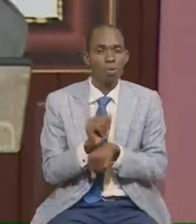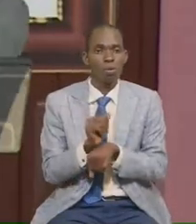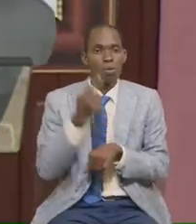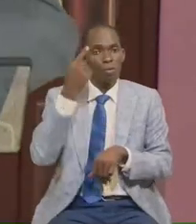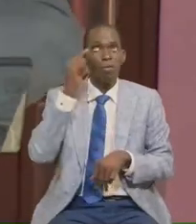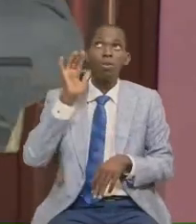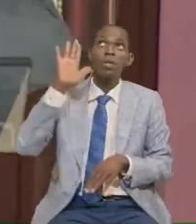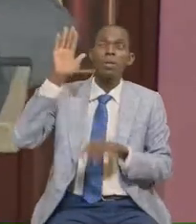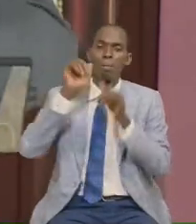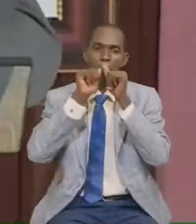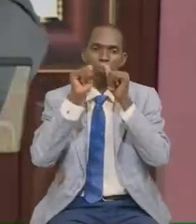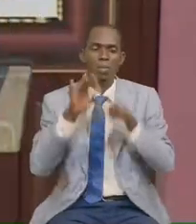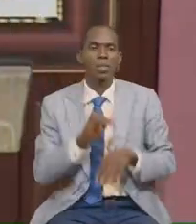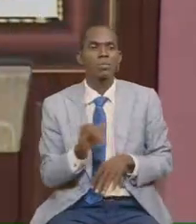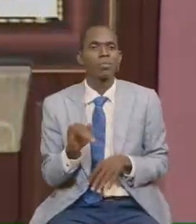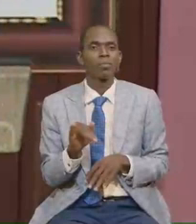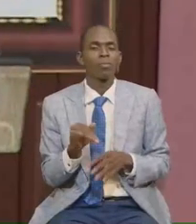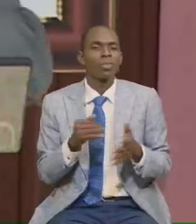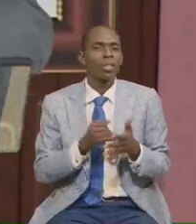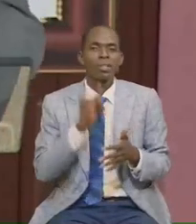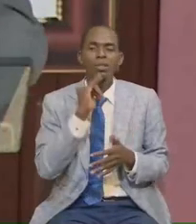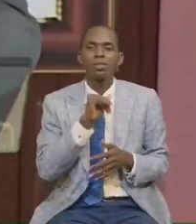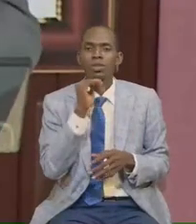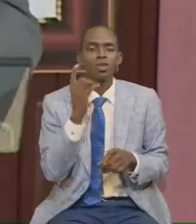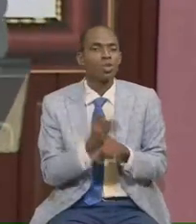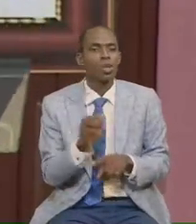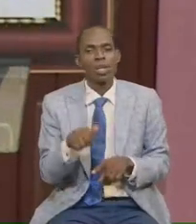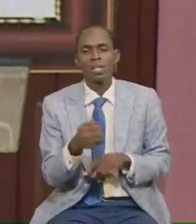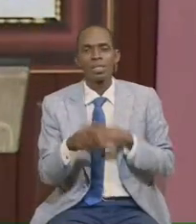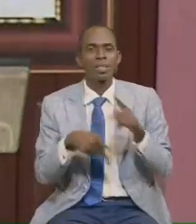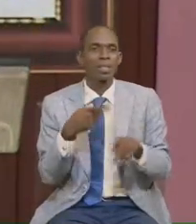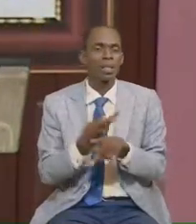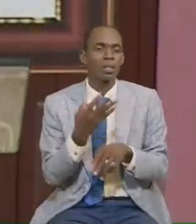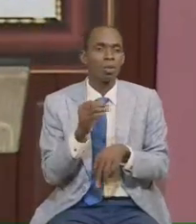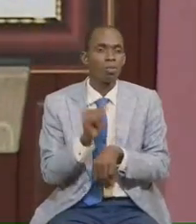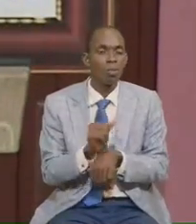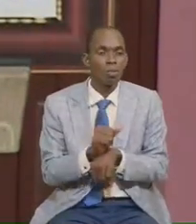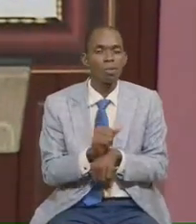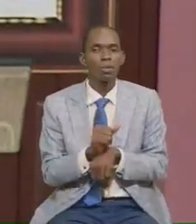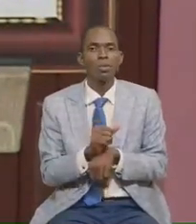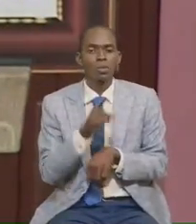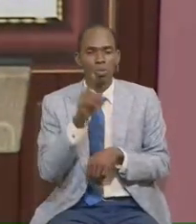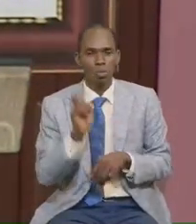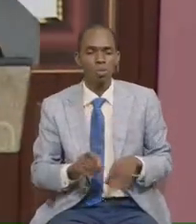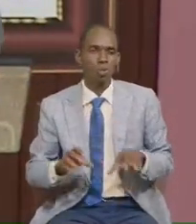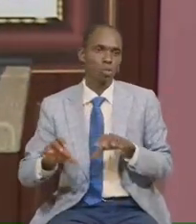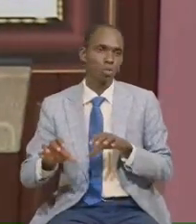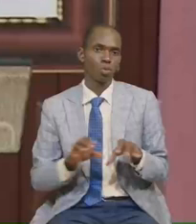bénédiction. Ce n'est pas seulement toute forme de travail, d'œuvre que nous devons faire, que Dieu peut